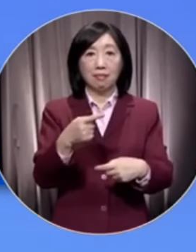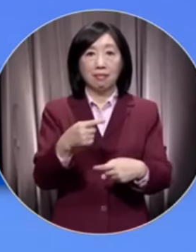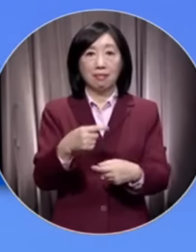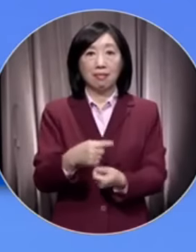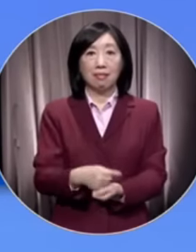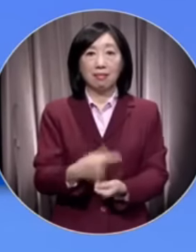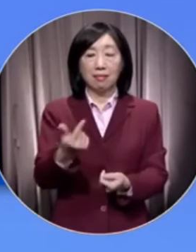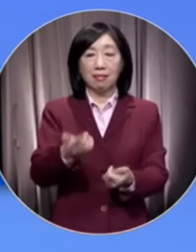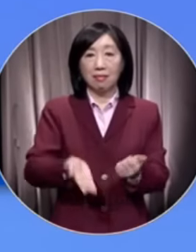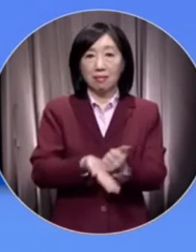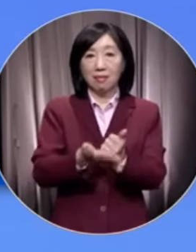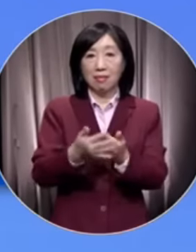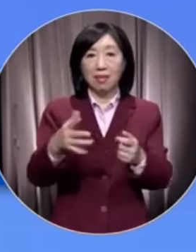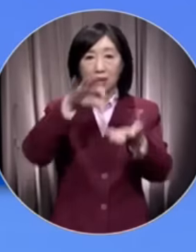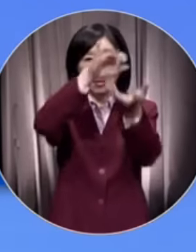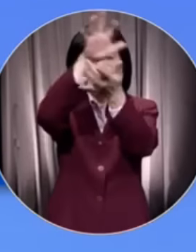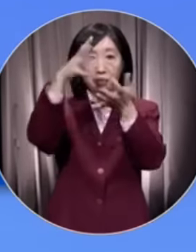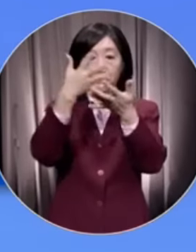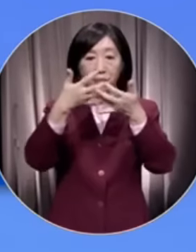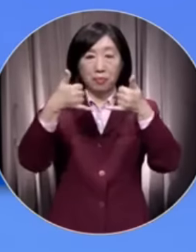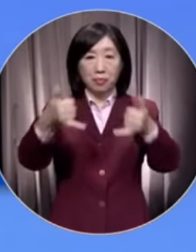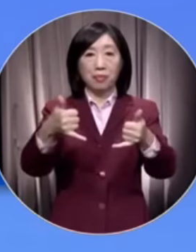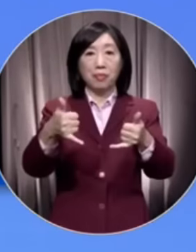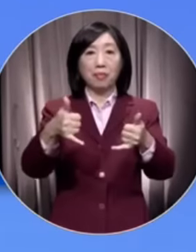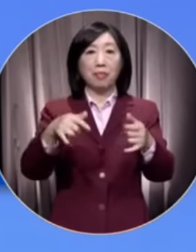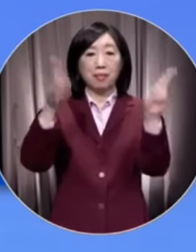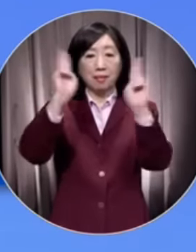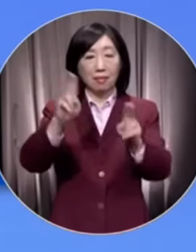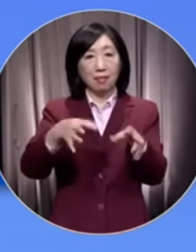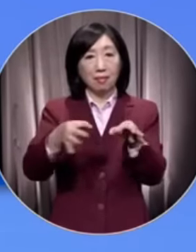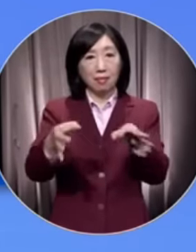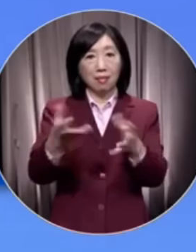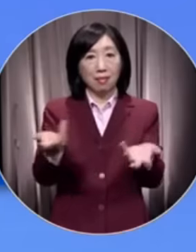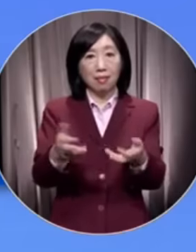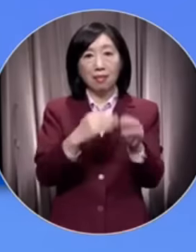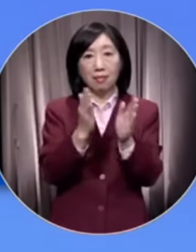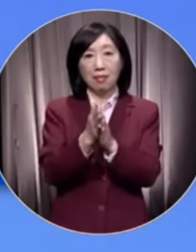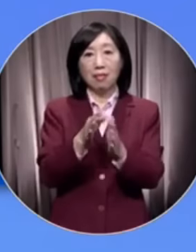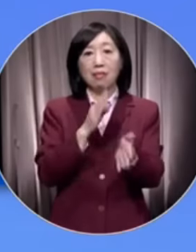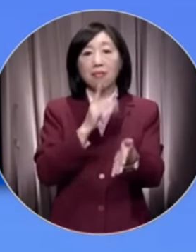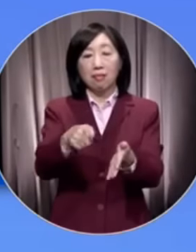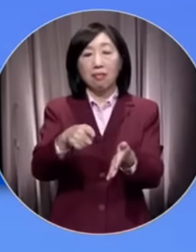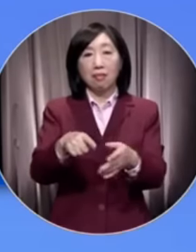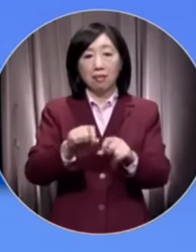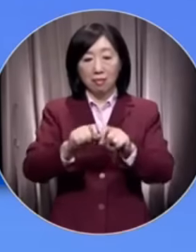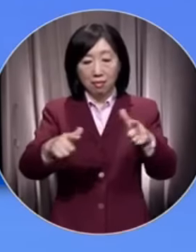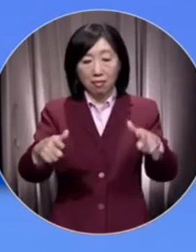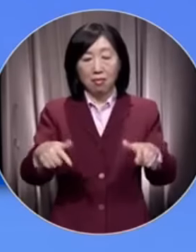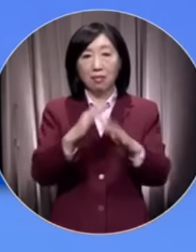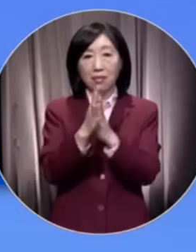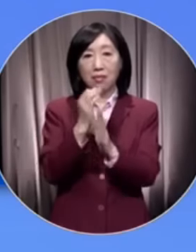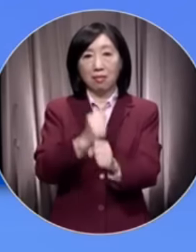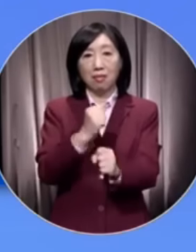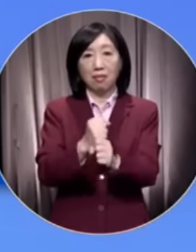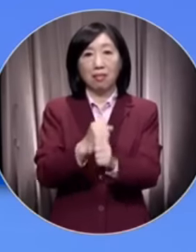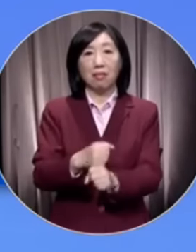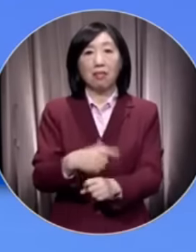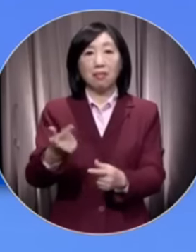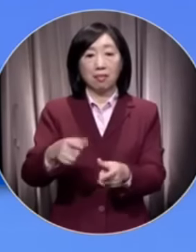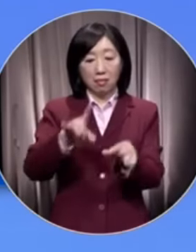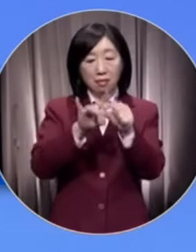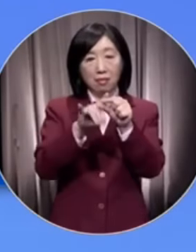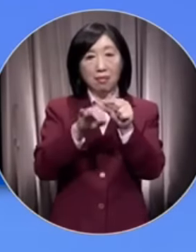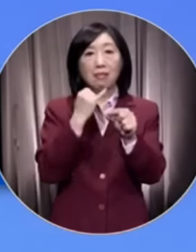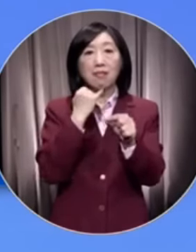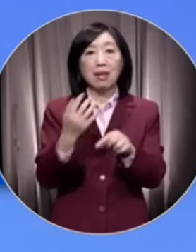个网络跟电子商务设计类的文创产业。台中港结合清泉岗机